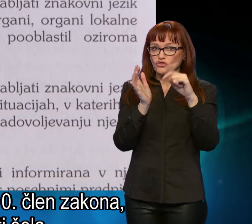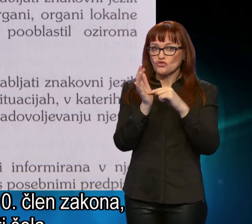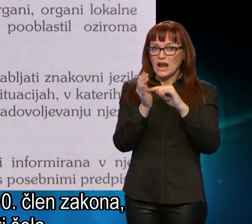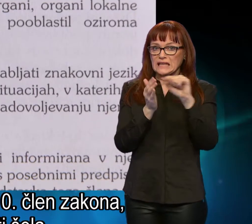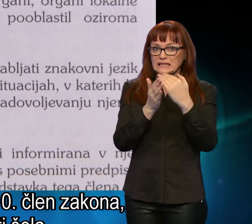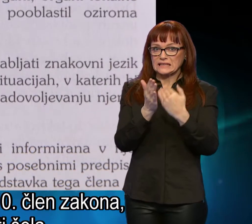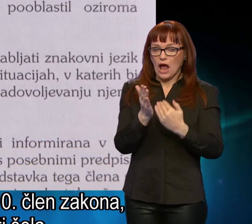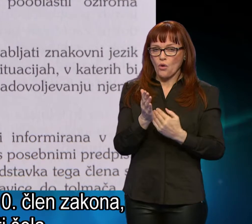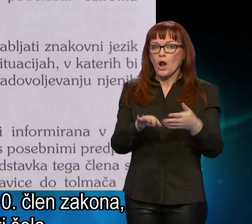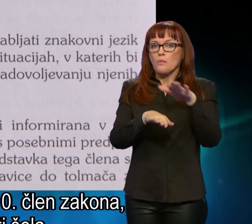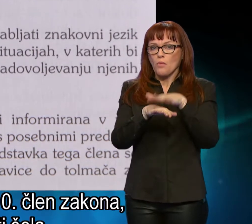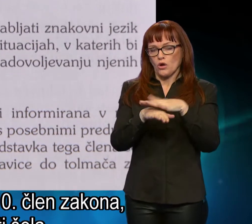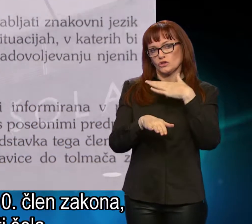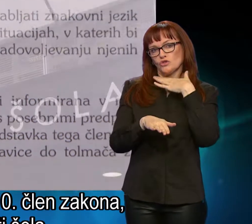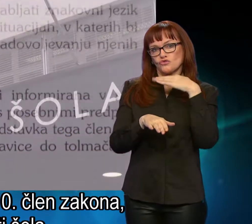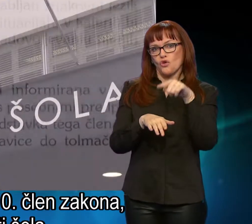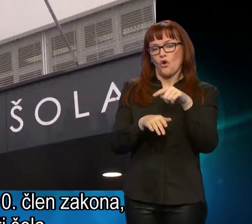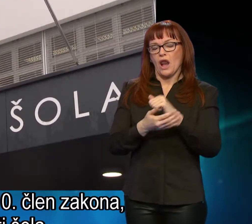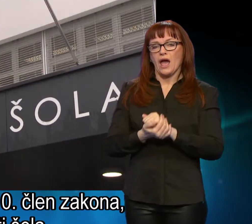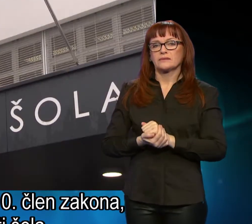zakona, kriti šola.